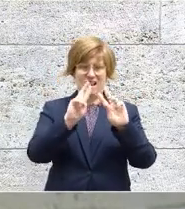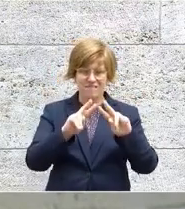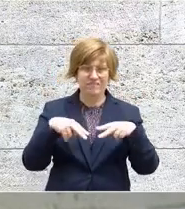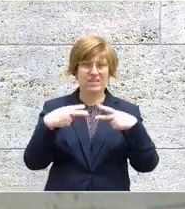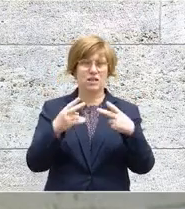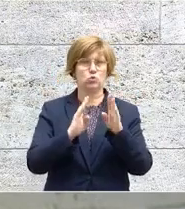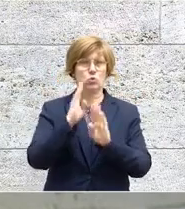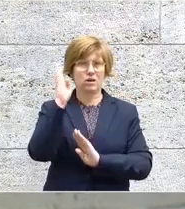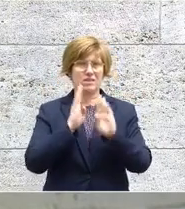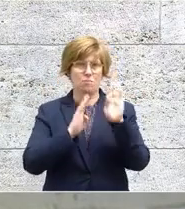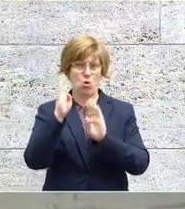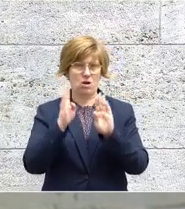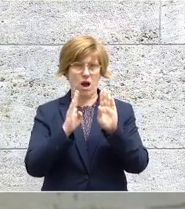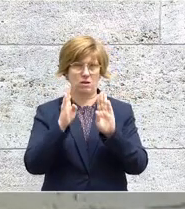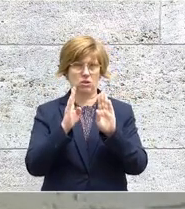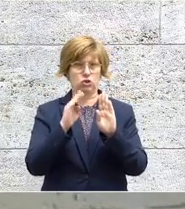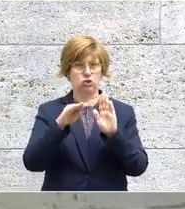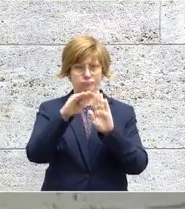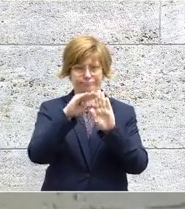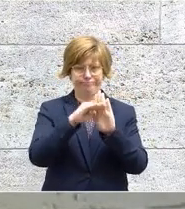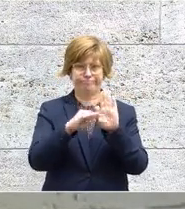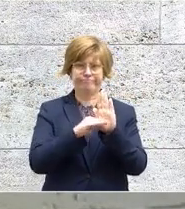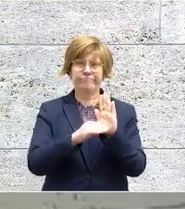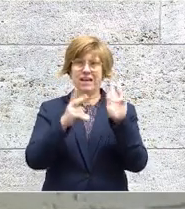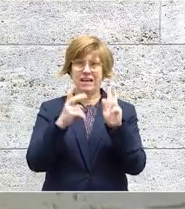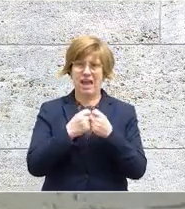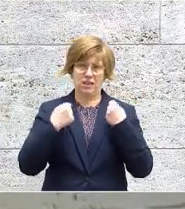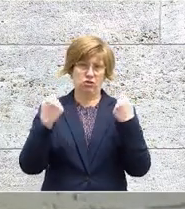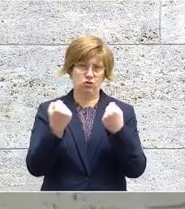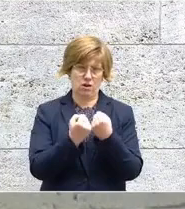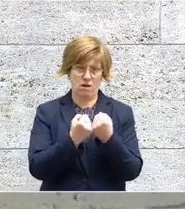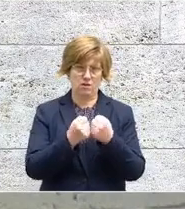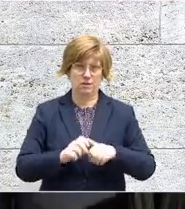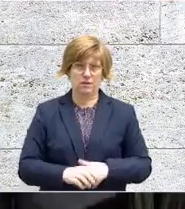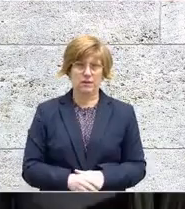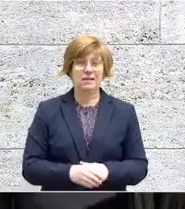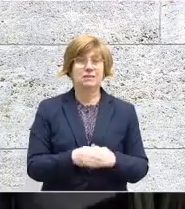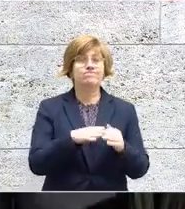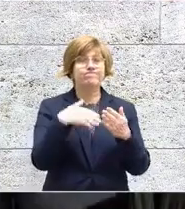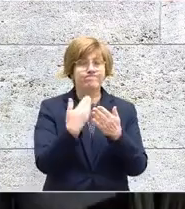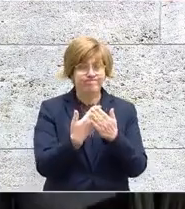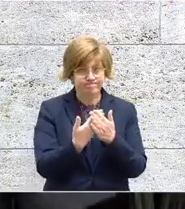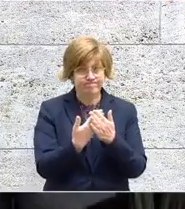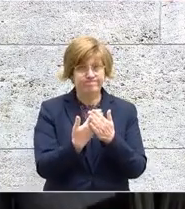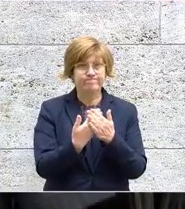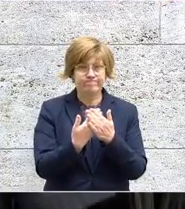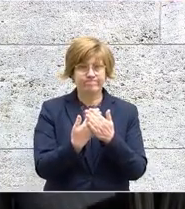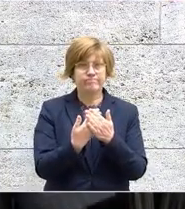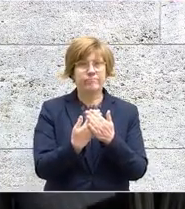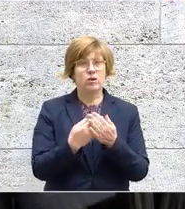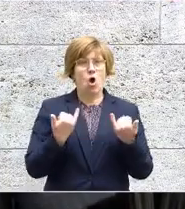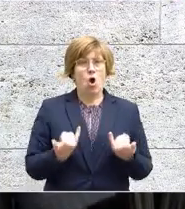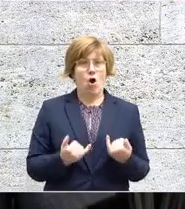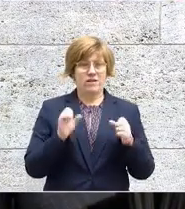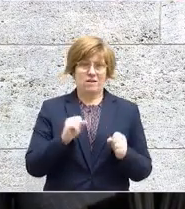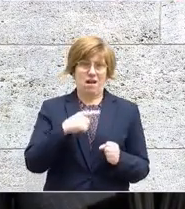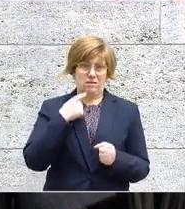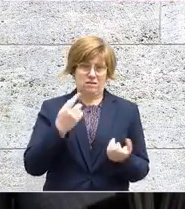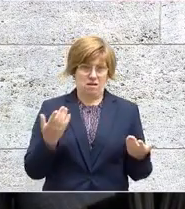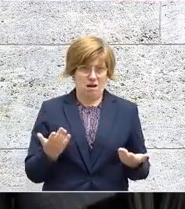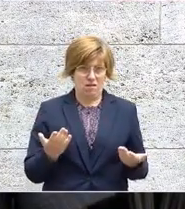Herstellung eines demokratisch verfassten Rechtsstaats erreicht. Und deshalb können wir heute